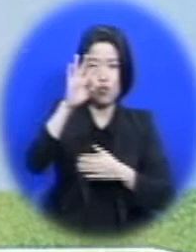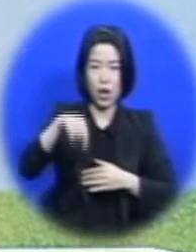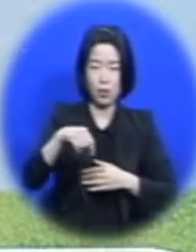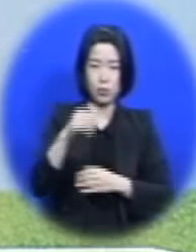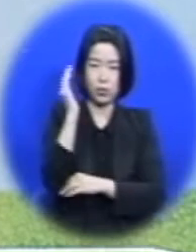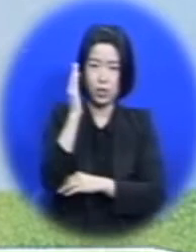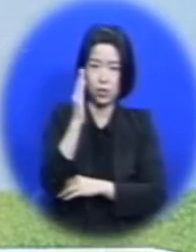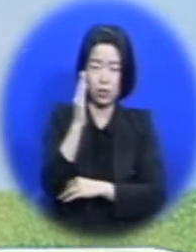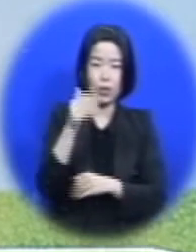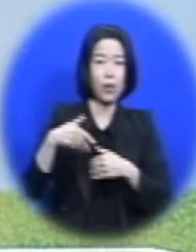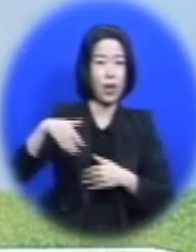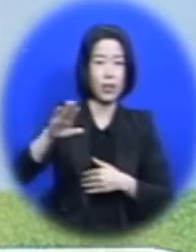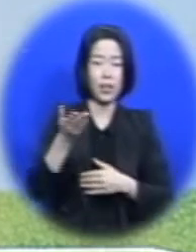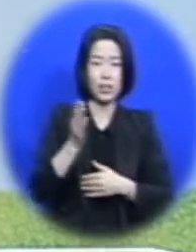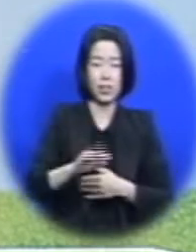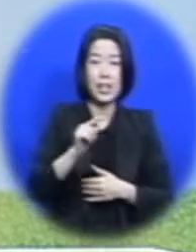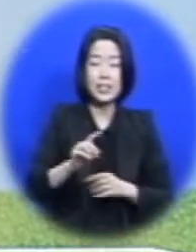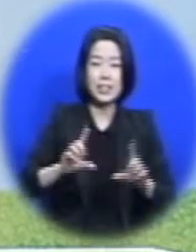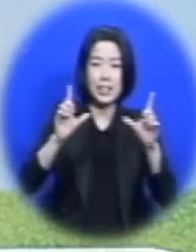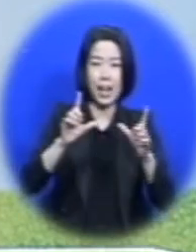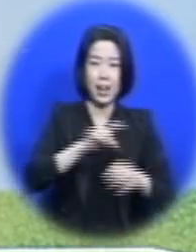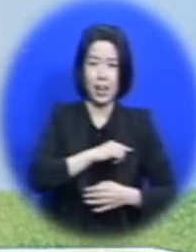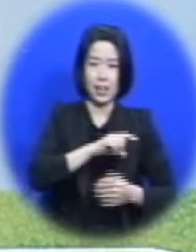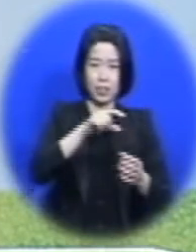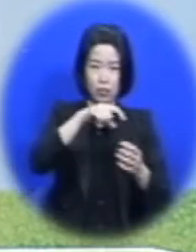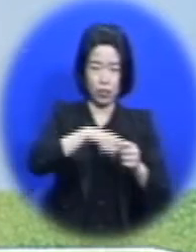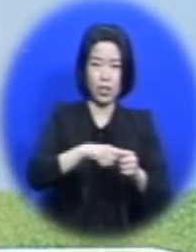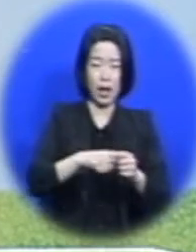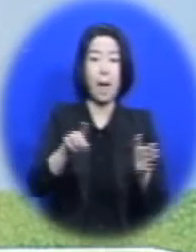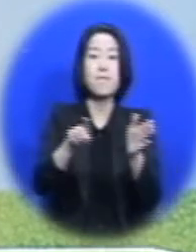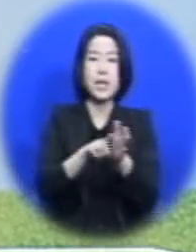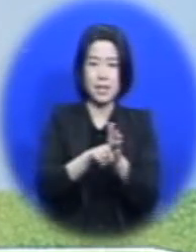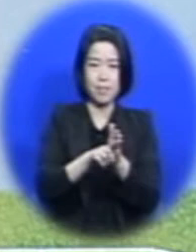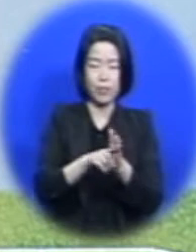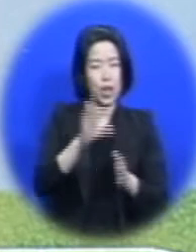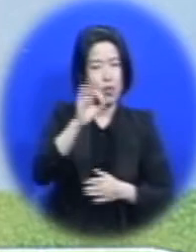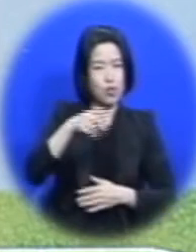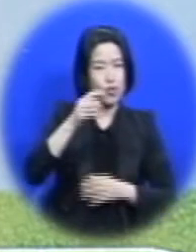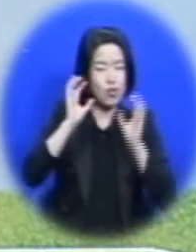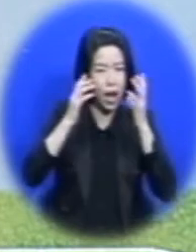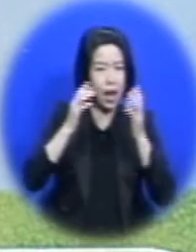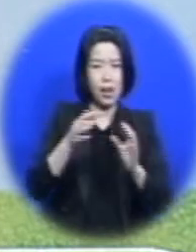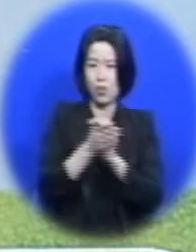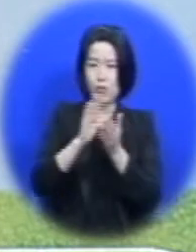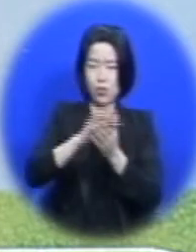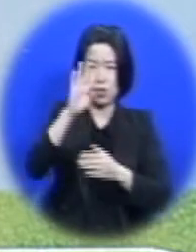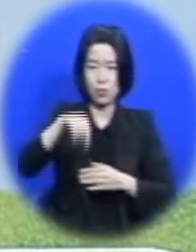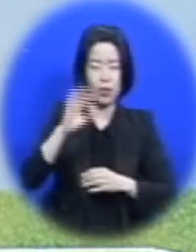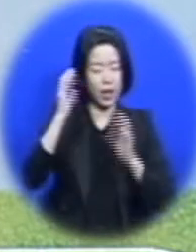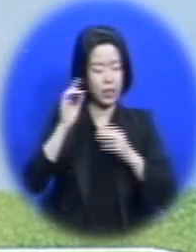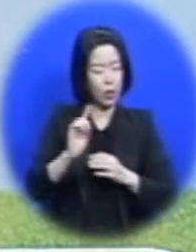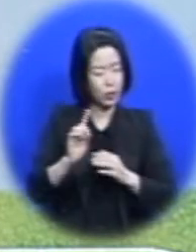갔는데 그날 주제가 믿음 이에요 유아 유치부 아이들에게 믿음을 어떻게 설명 1